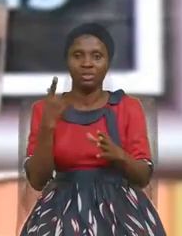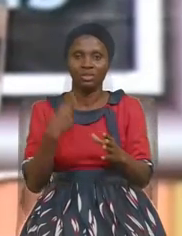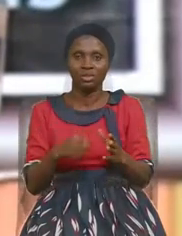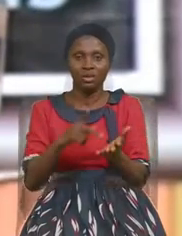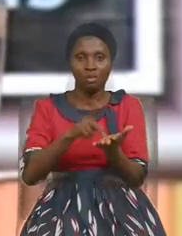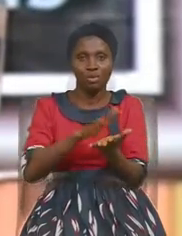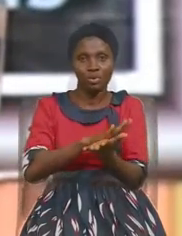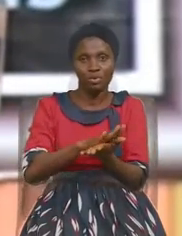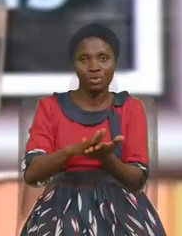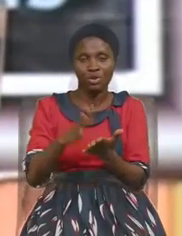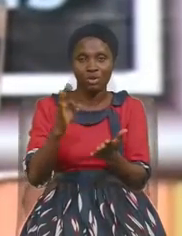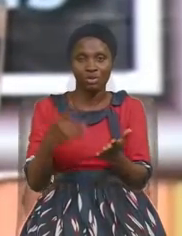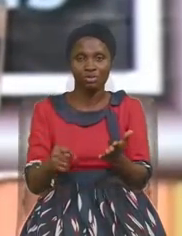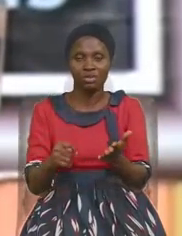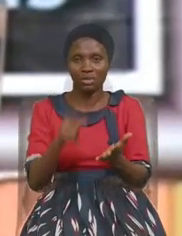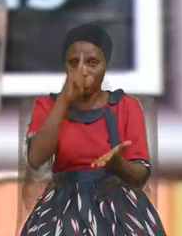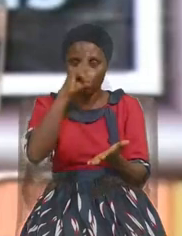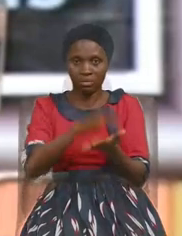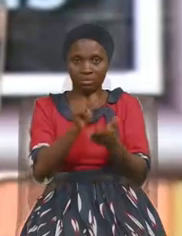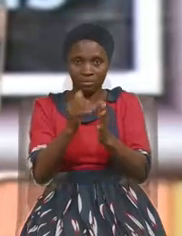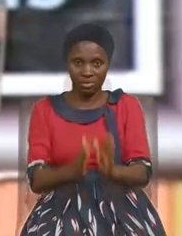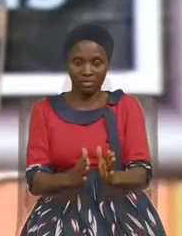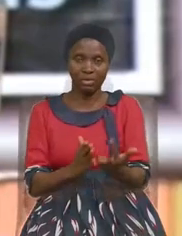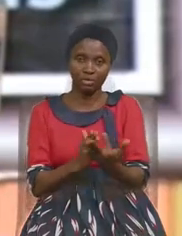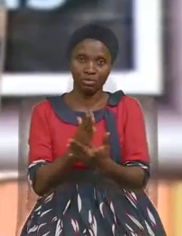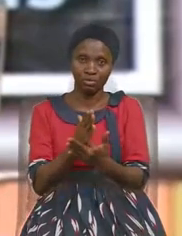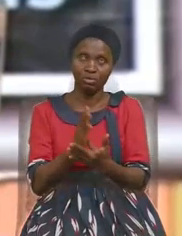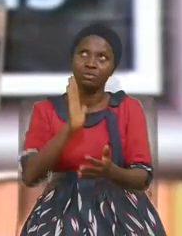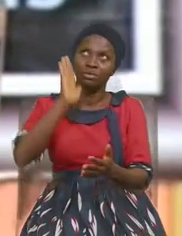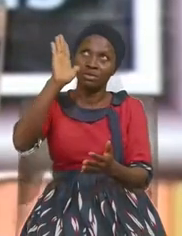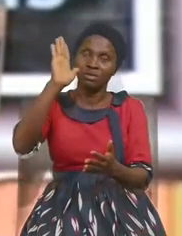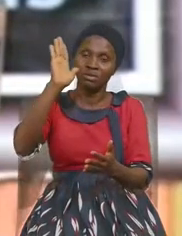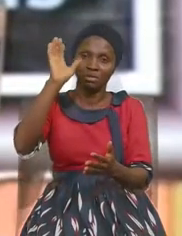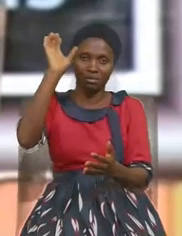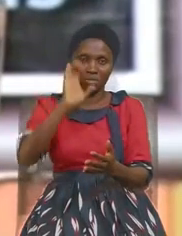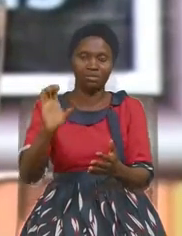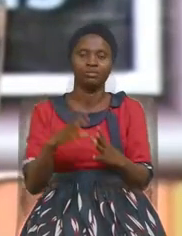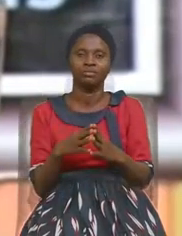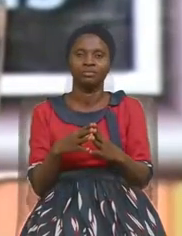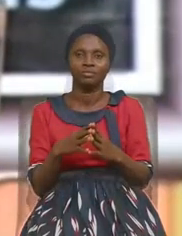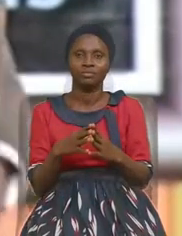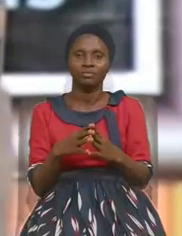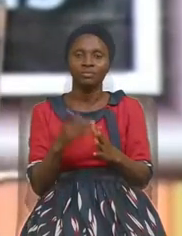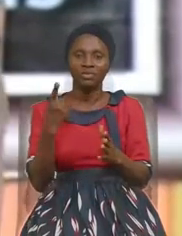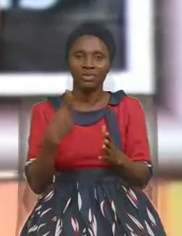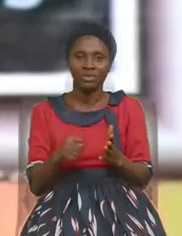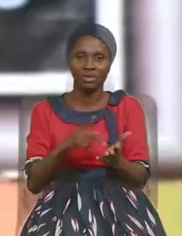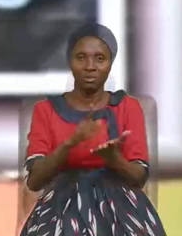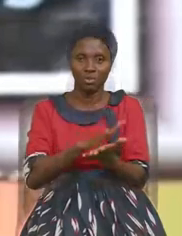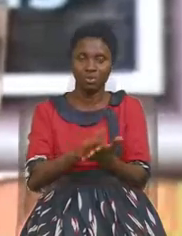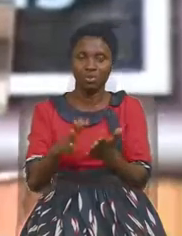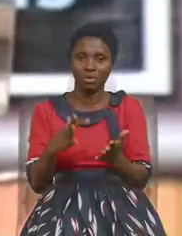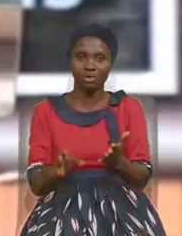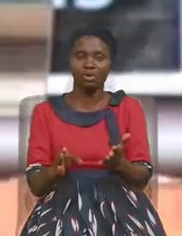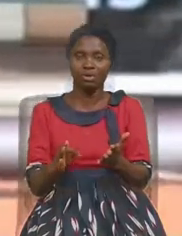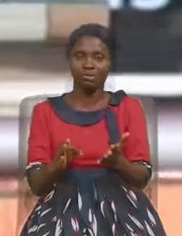par sa croix. La pureté de ses saints par sa